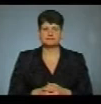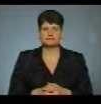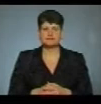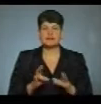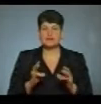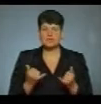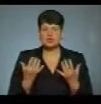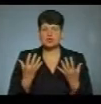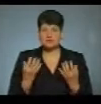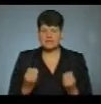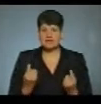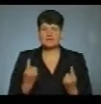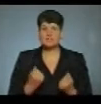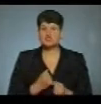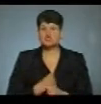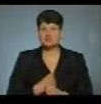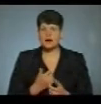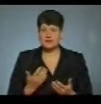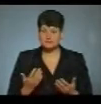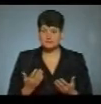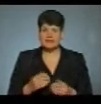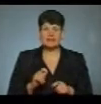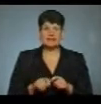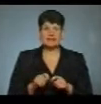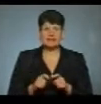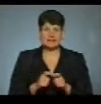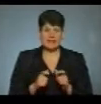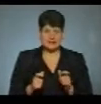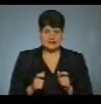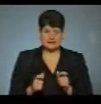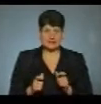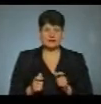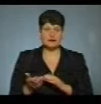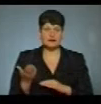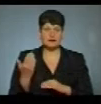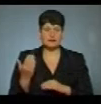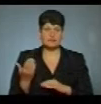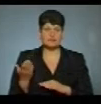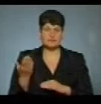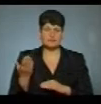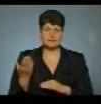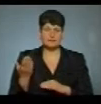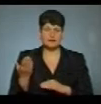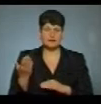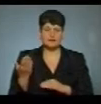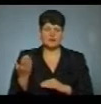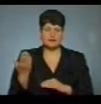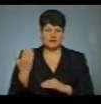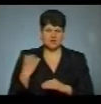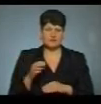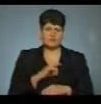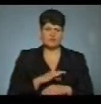На сьогоднішній день, на превеликий жаль, тести, які ми в попередніх разах використовували, вони не були, скажімо, ефективні. І ми сьогодні